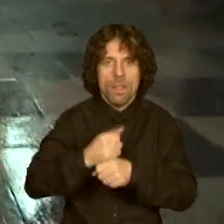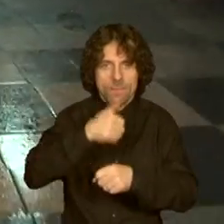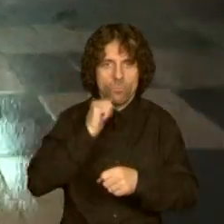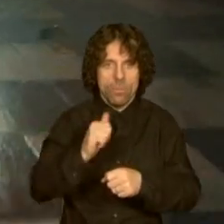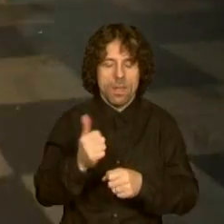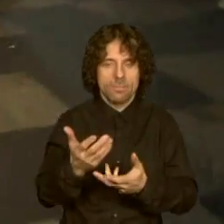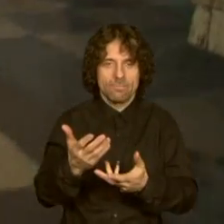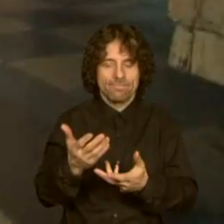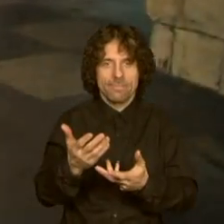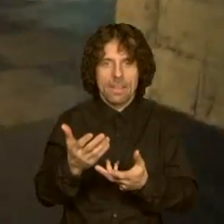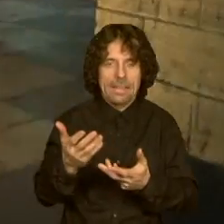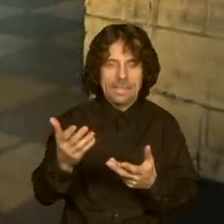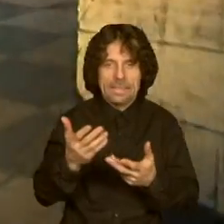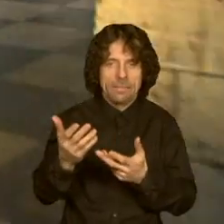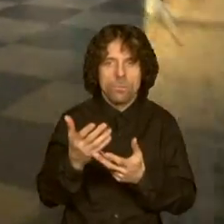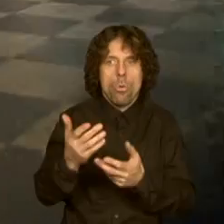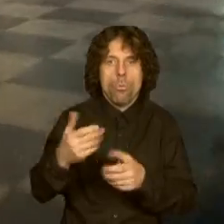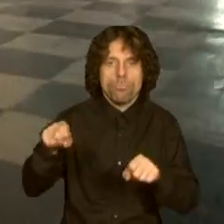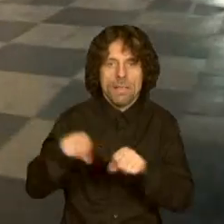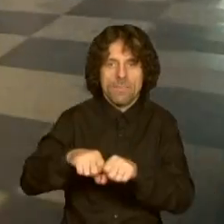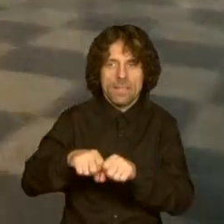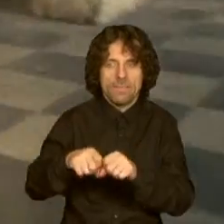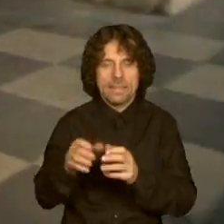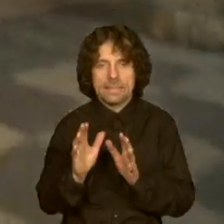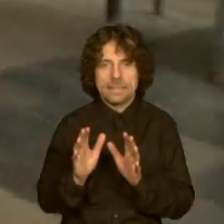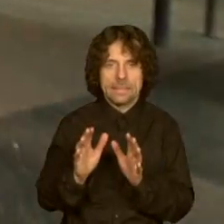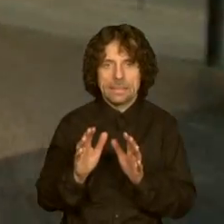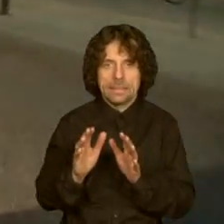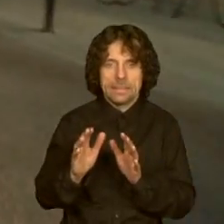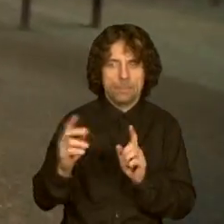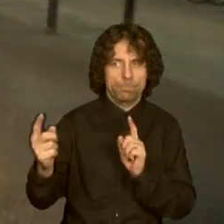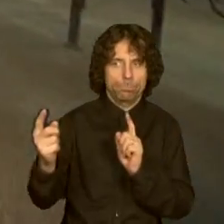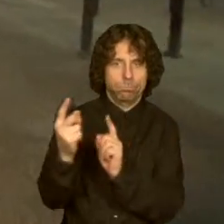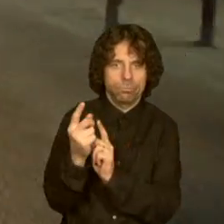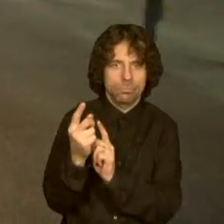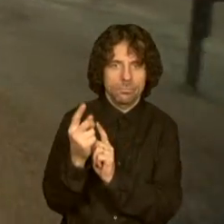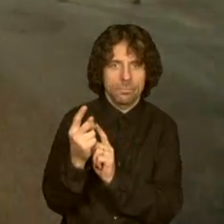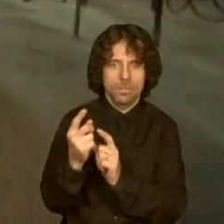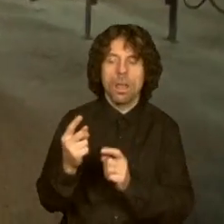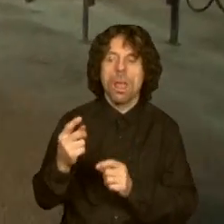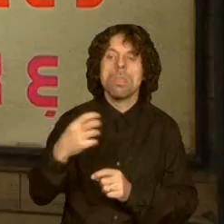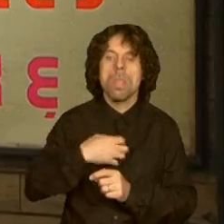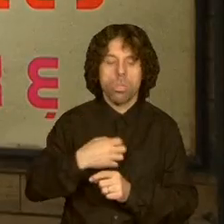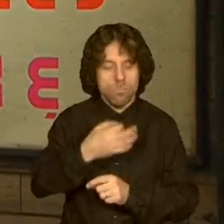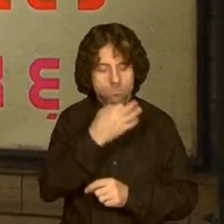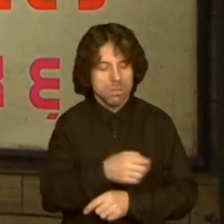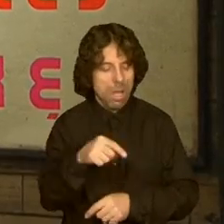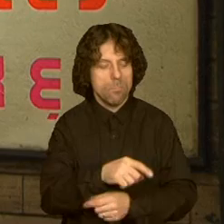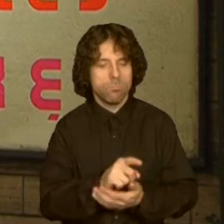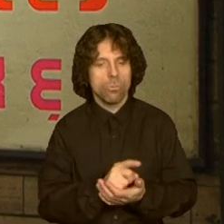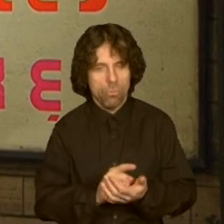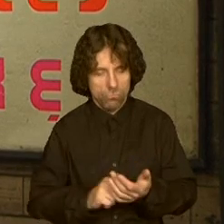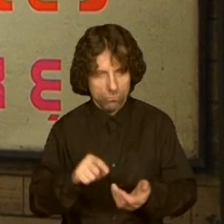nie było go wczoraj w pracy. No oczywiście tą bumelkę musiał usprawiedliwić i musiał mieć podpis pana dyrektora. Więc dyrektor pyta